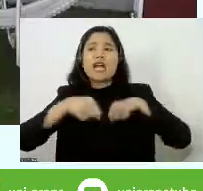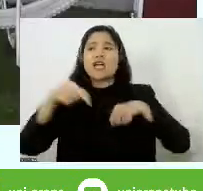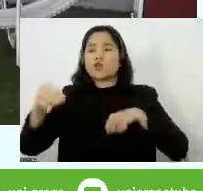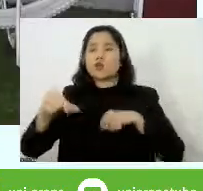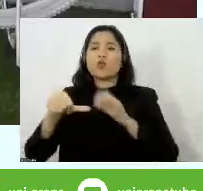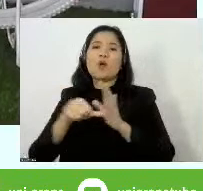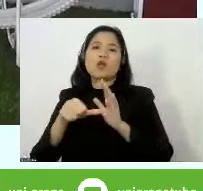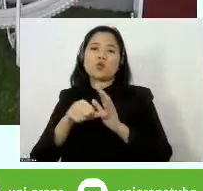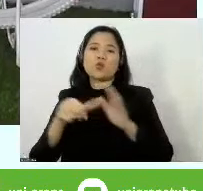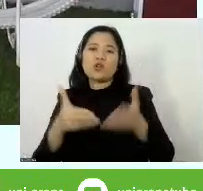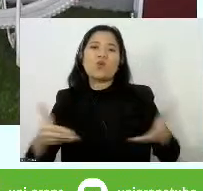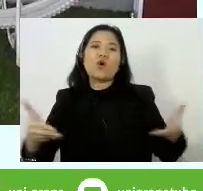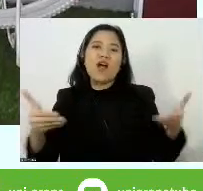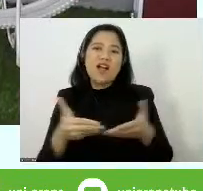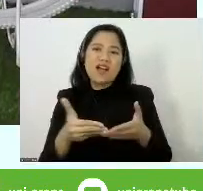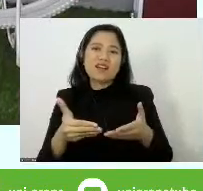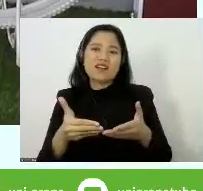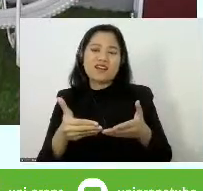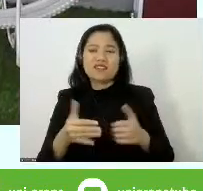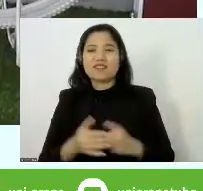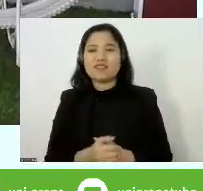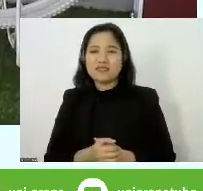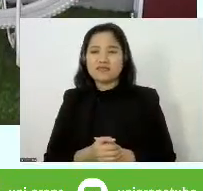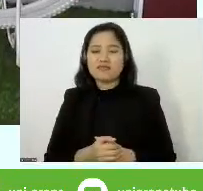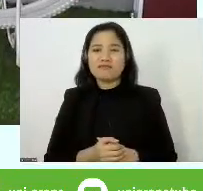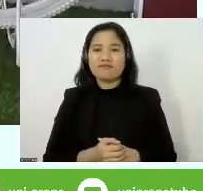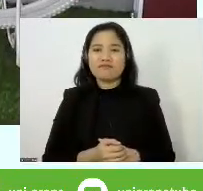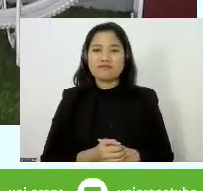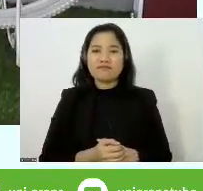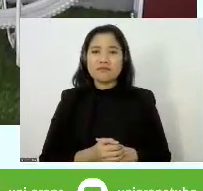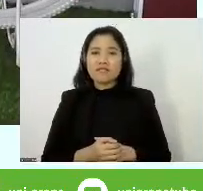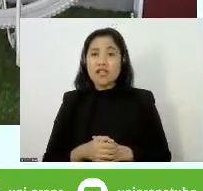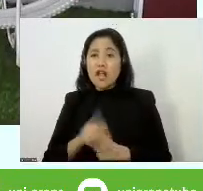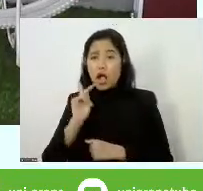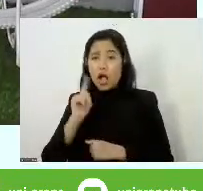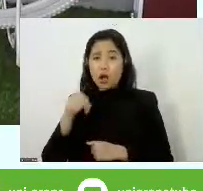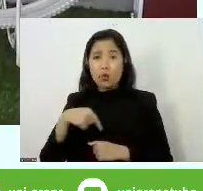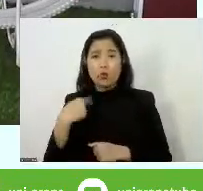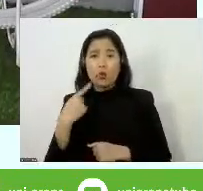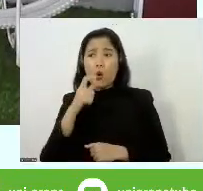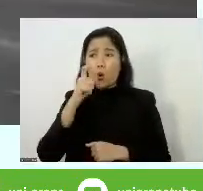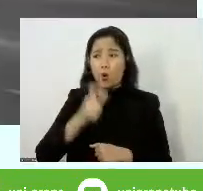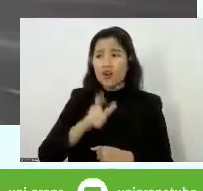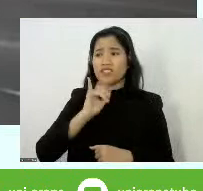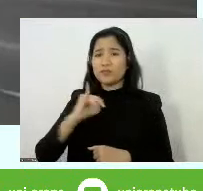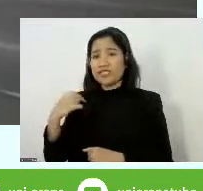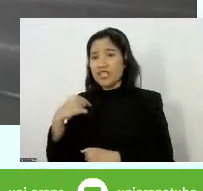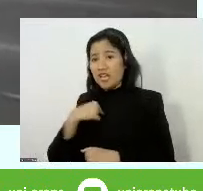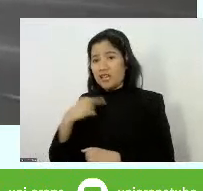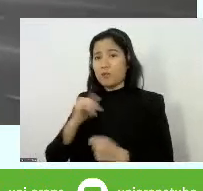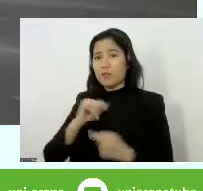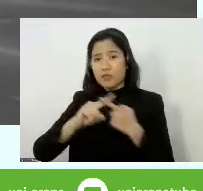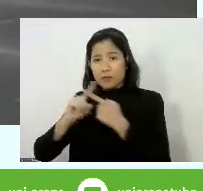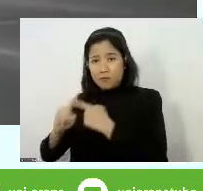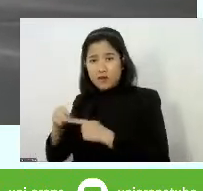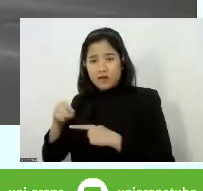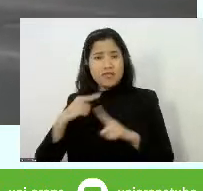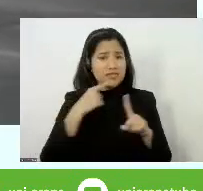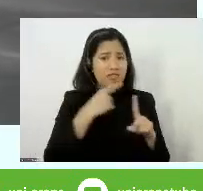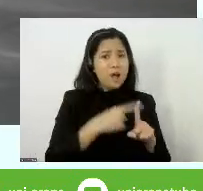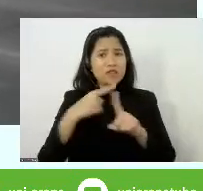lingkungan kita itu satu kalau makin banyak orang seperti saya dan kawan-kawan saya di baik jujur maka